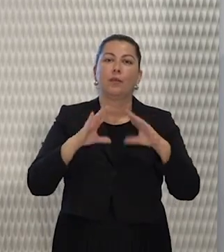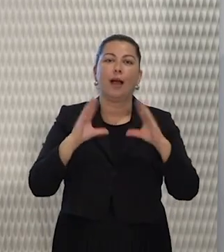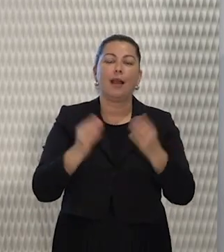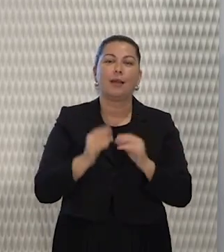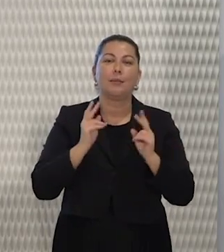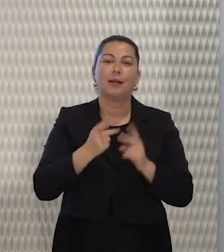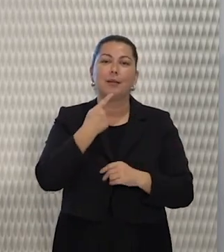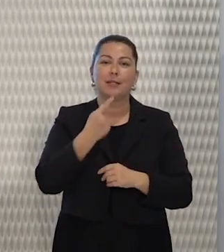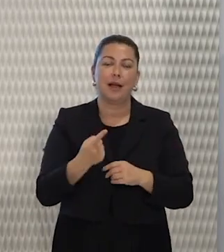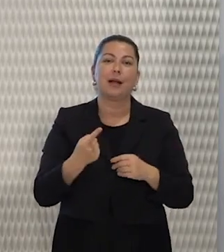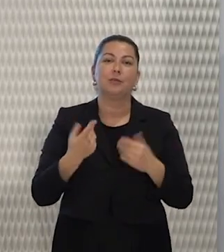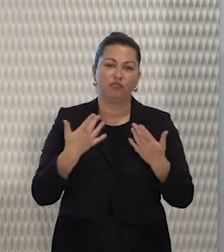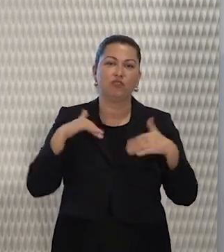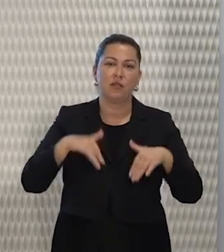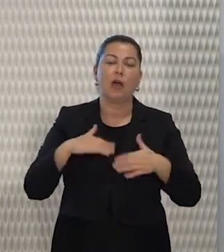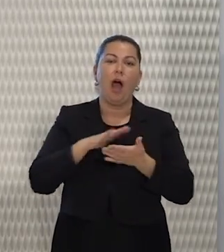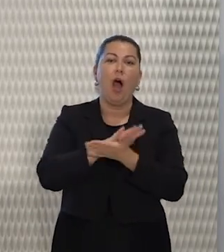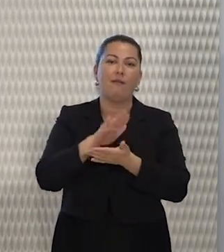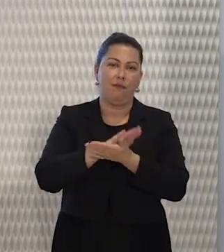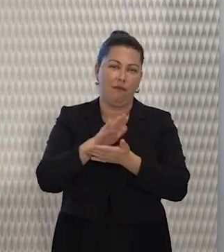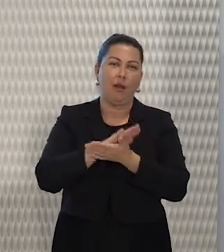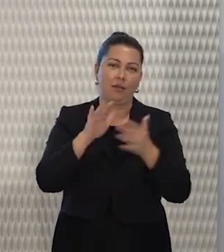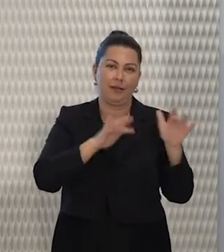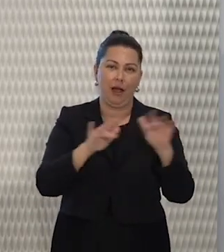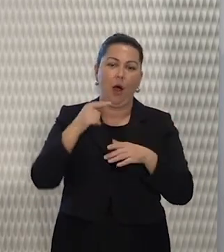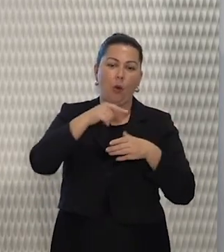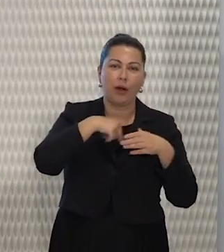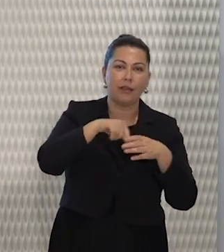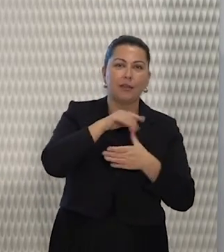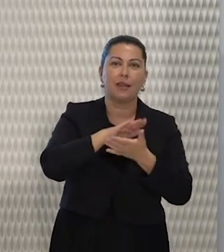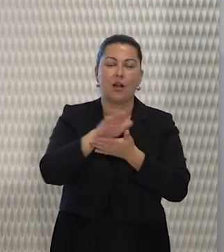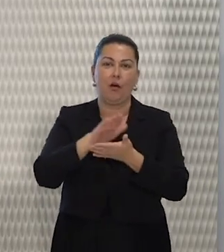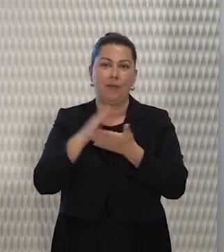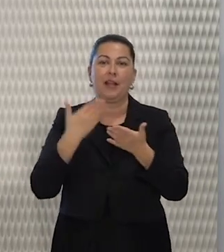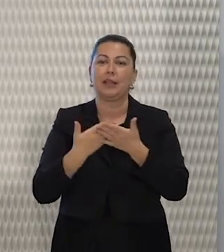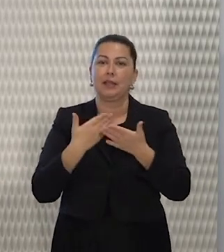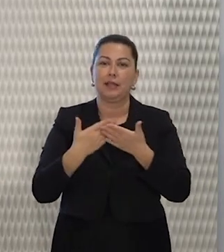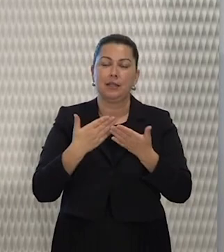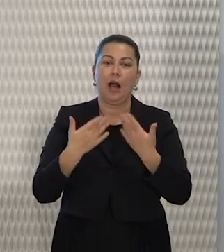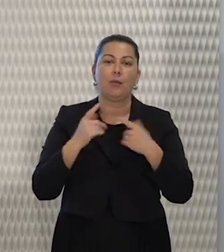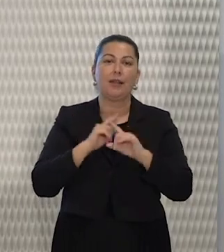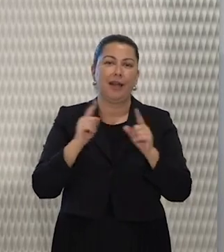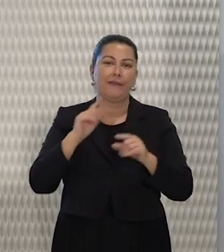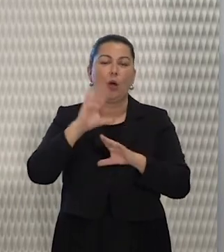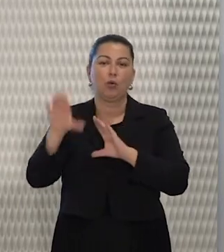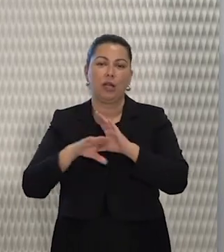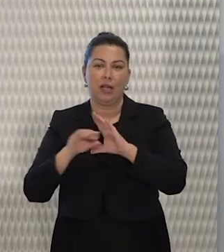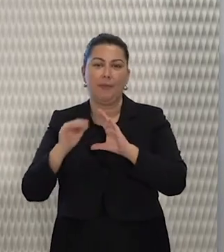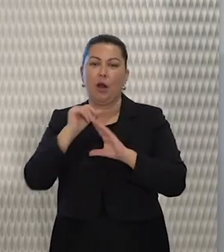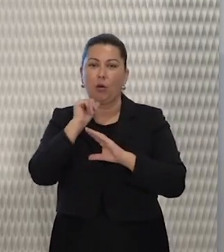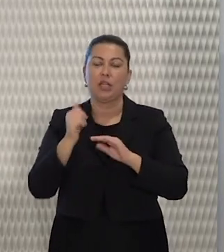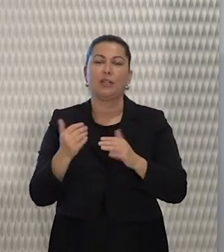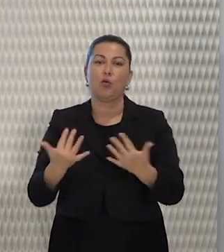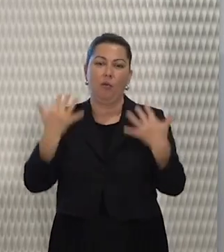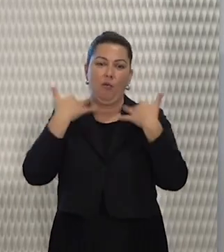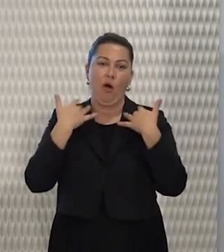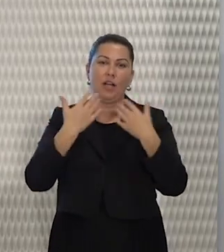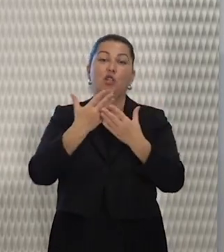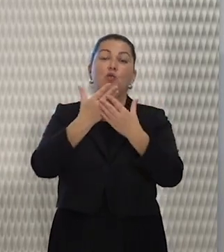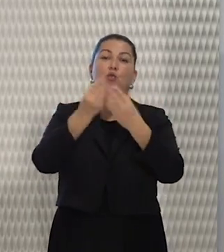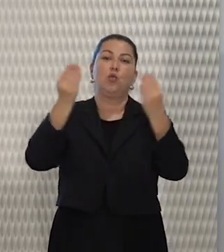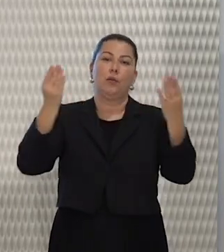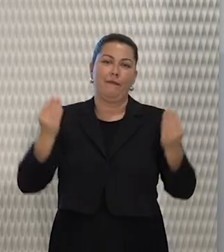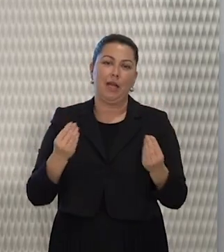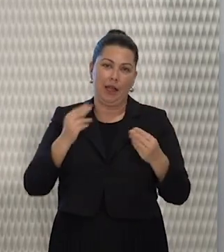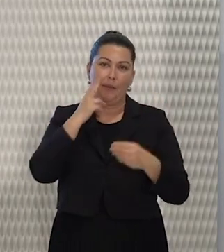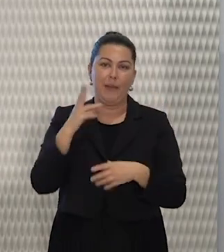ist natürlich Aufwand damit verbunden. Ja, auch interner Aufwand. Deshalb darf man Unternehmen auch nicht überfordern, hier zu viele Menschen